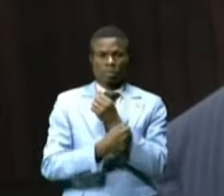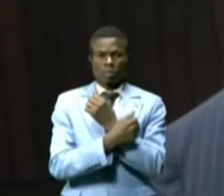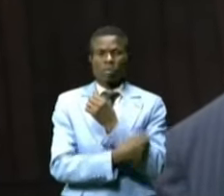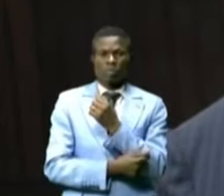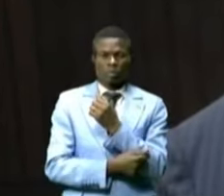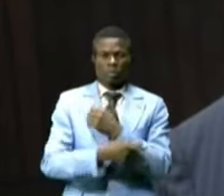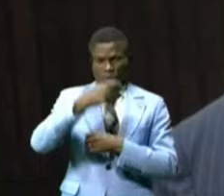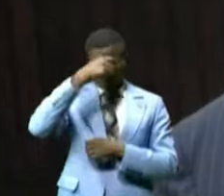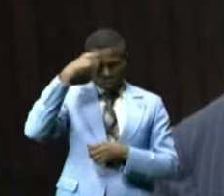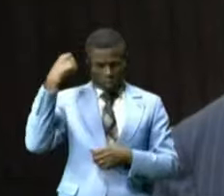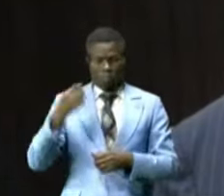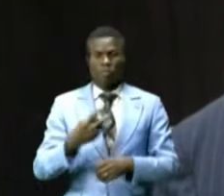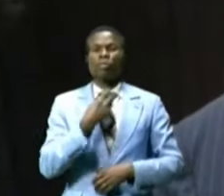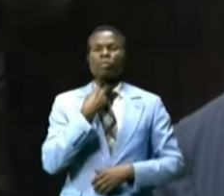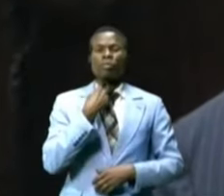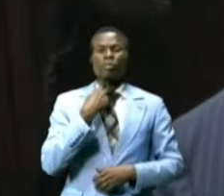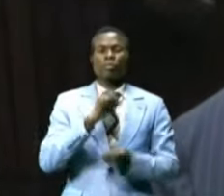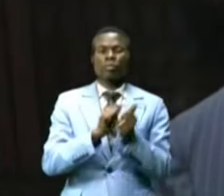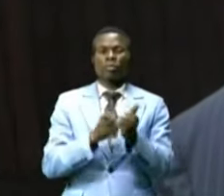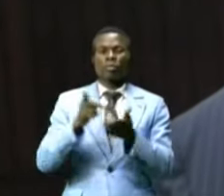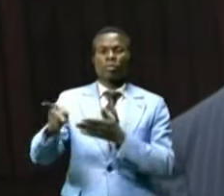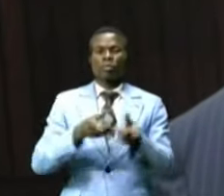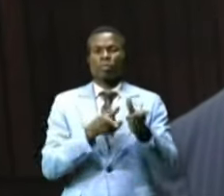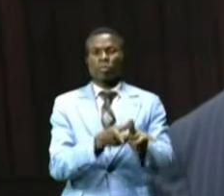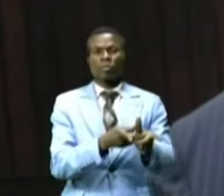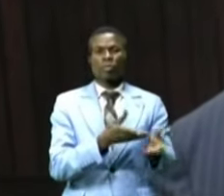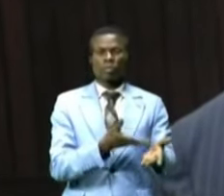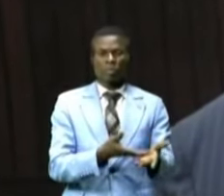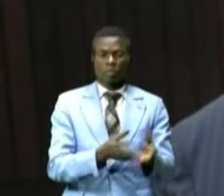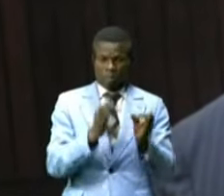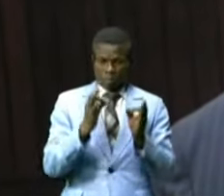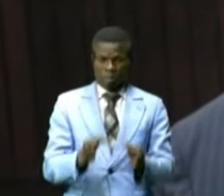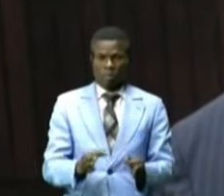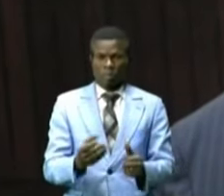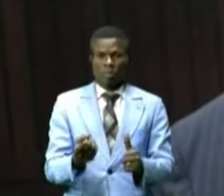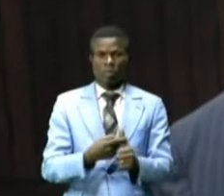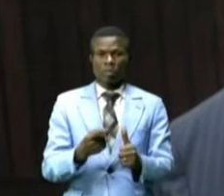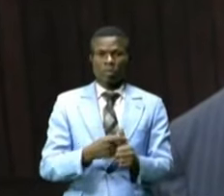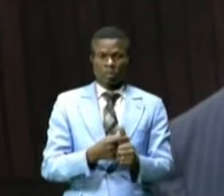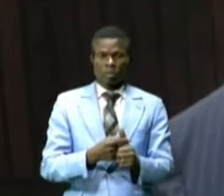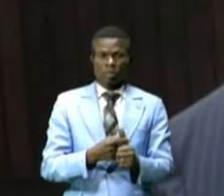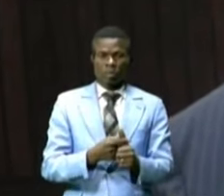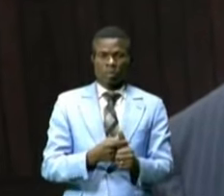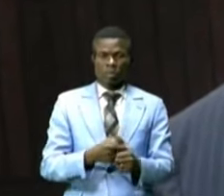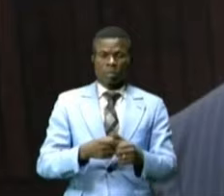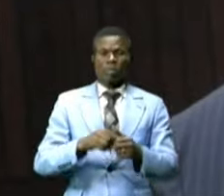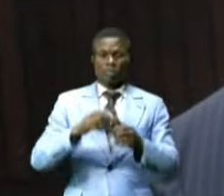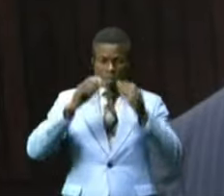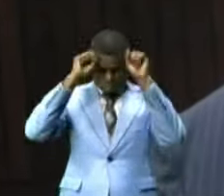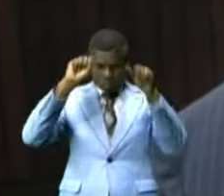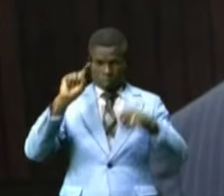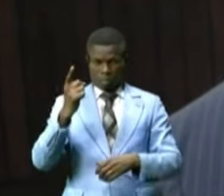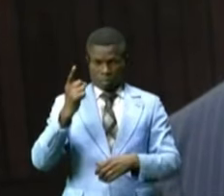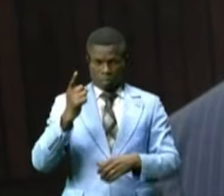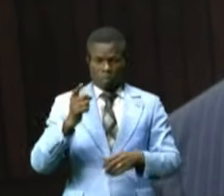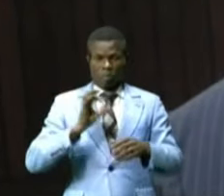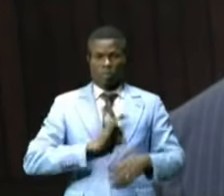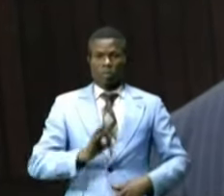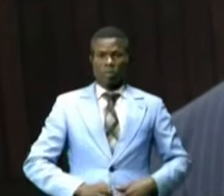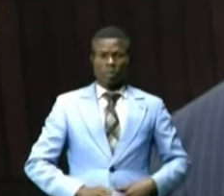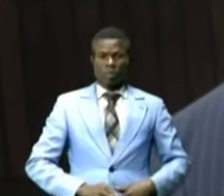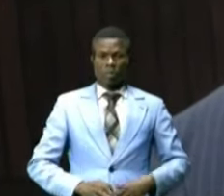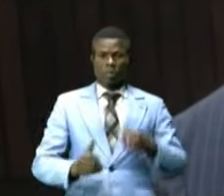souffrait d'embargo sur les armes. Mais il fallait qu'un certain Félix-Antoine Tshisekedi surgisse